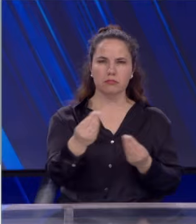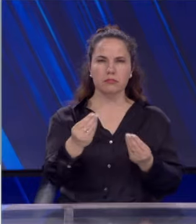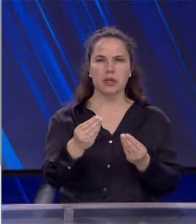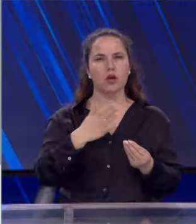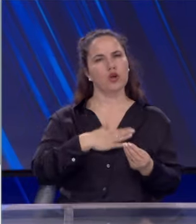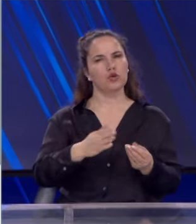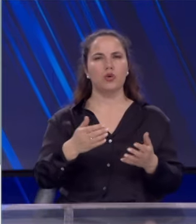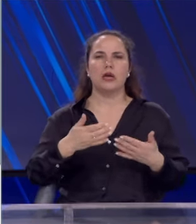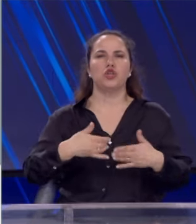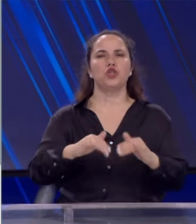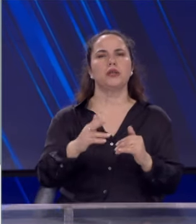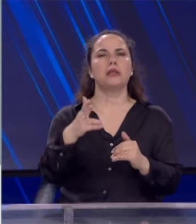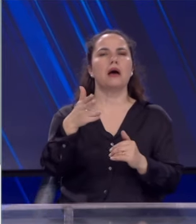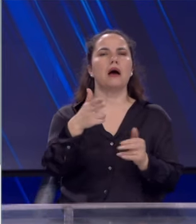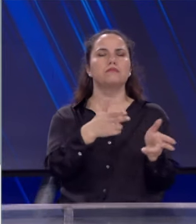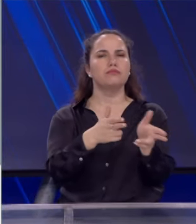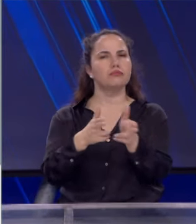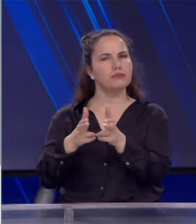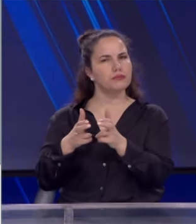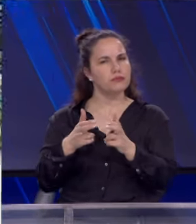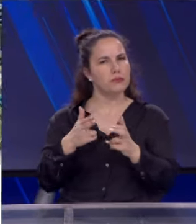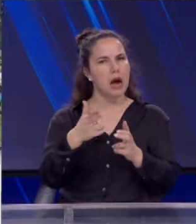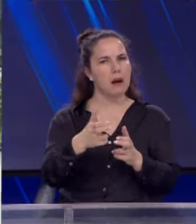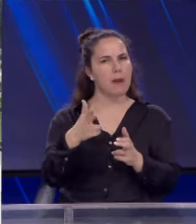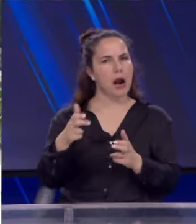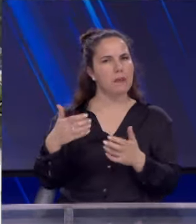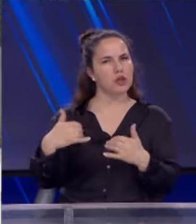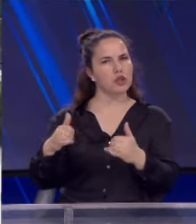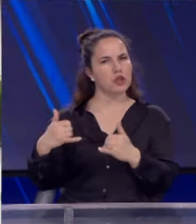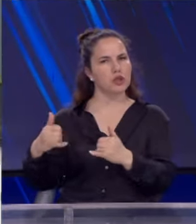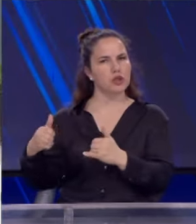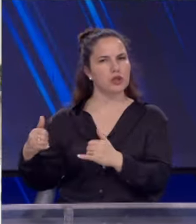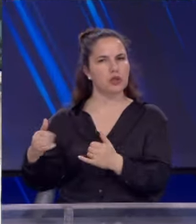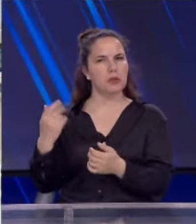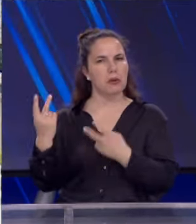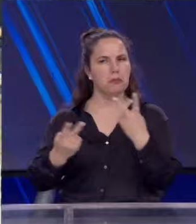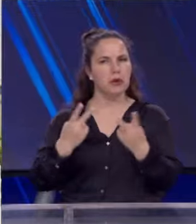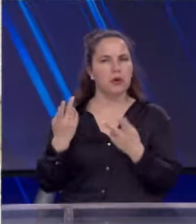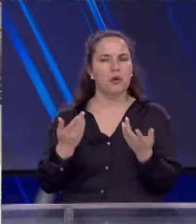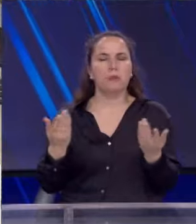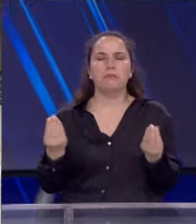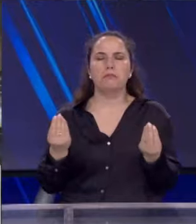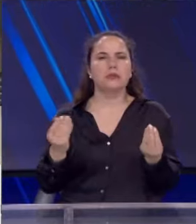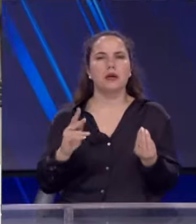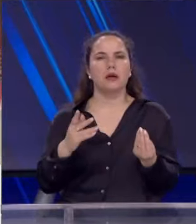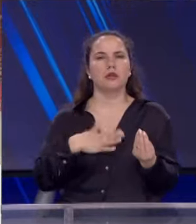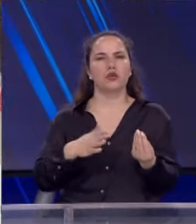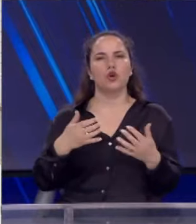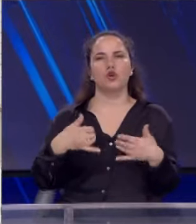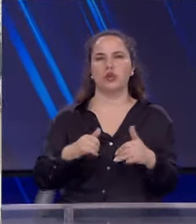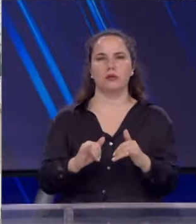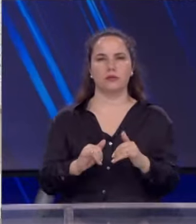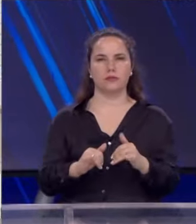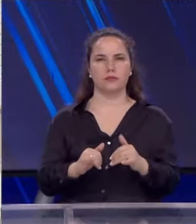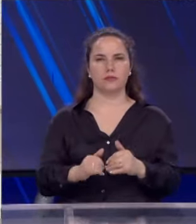ashiste disa personave të tjerë, ndërkoj që po vjojnë hetimet për të zbular pikërisht porositësit e pistoletës.